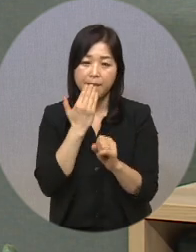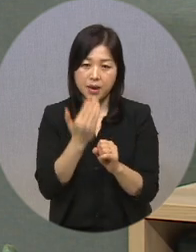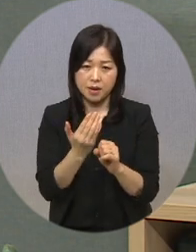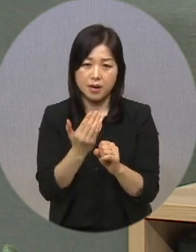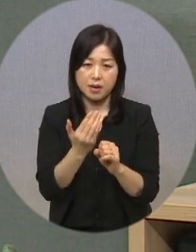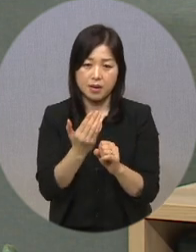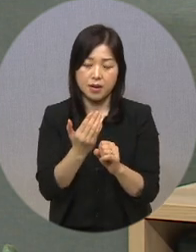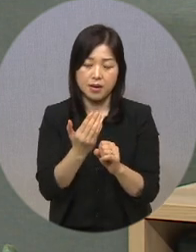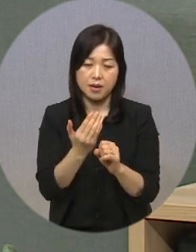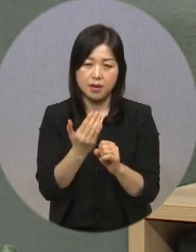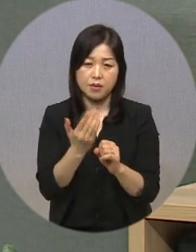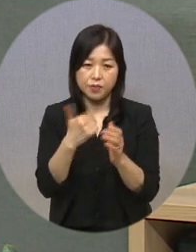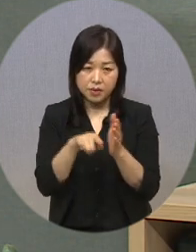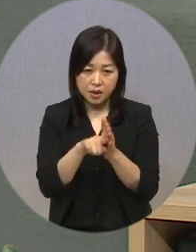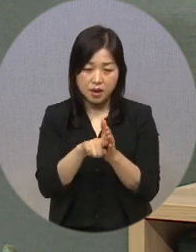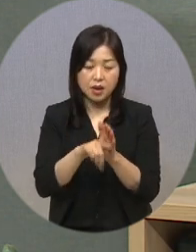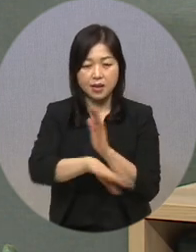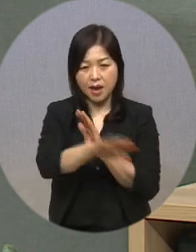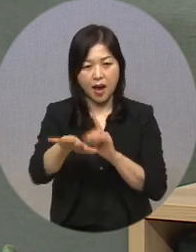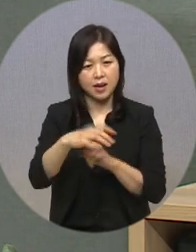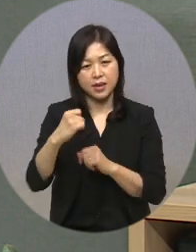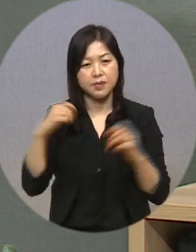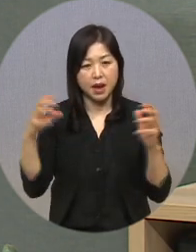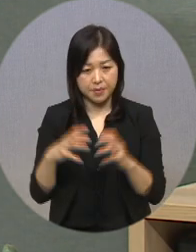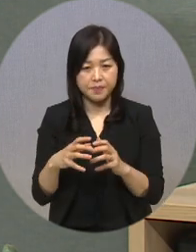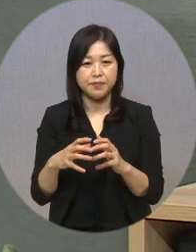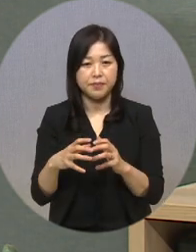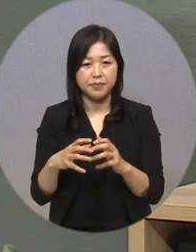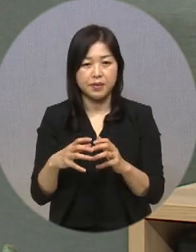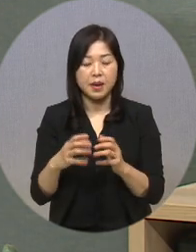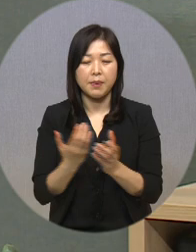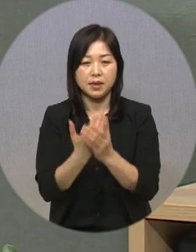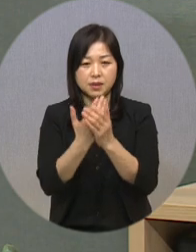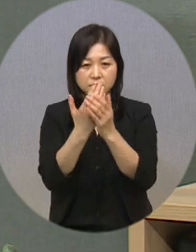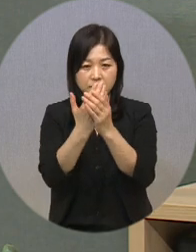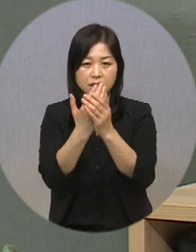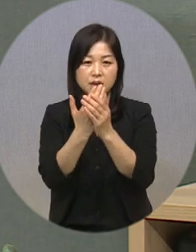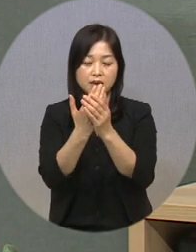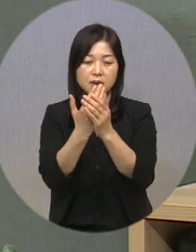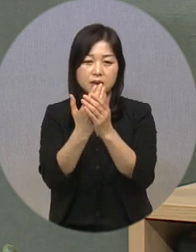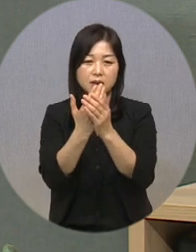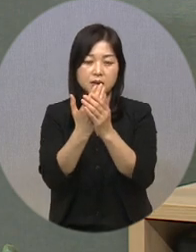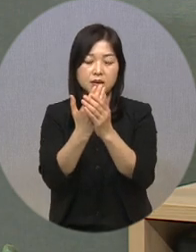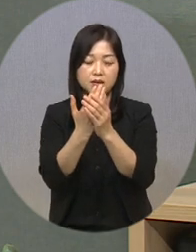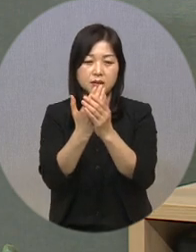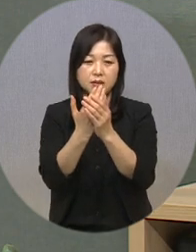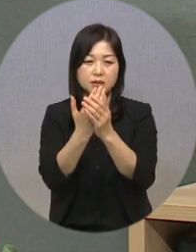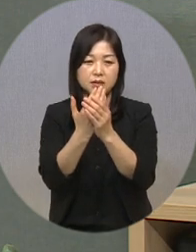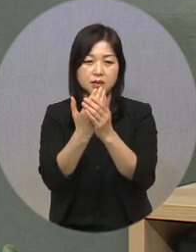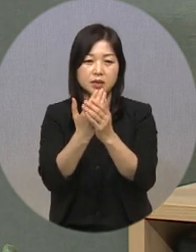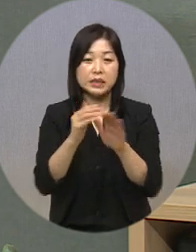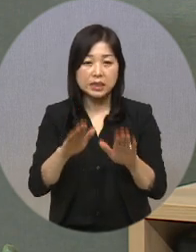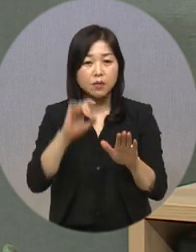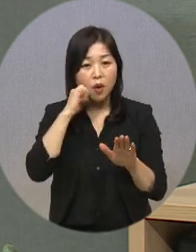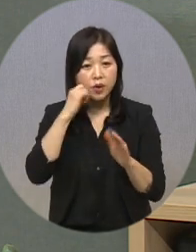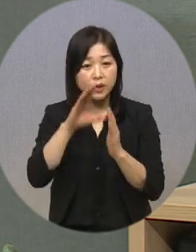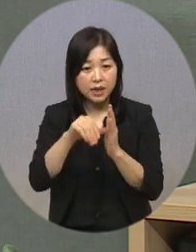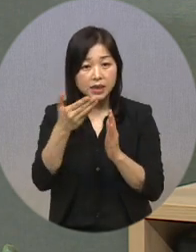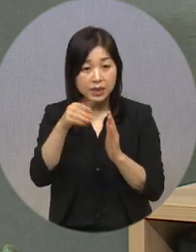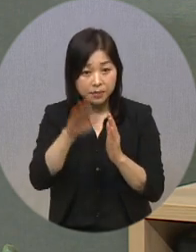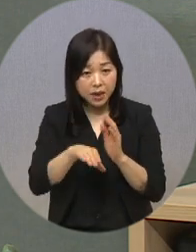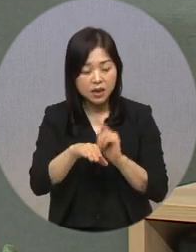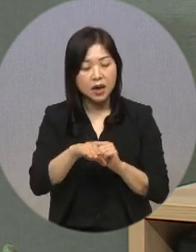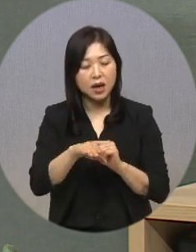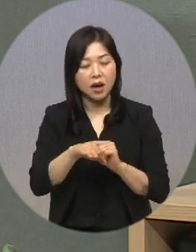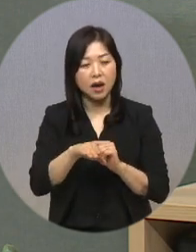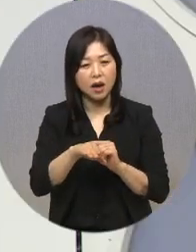수 있도록 모두가 힘을 쓰는 그런 발전의 계기를 이 어려운 시기에 우리 한번 다짐해 보는